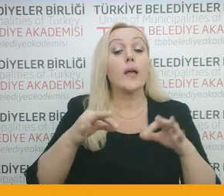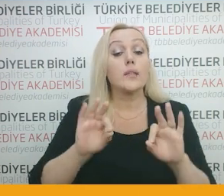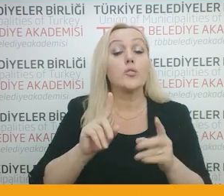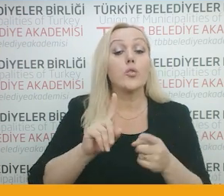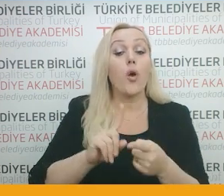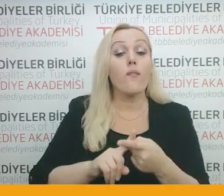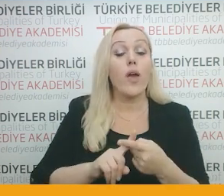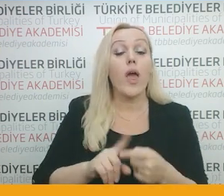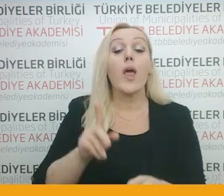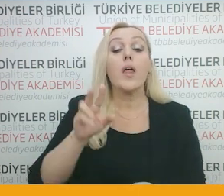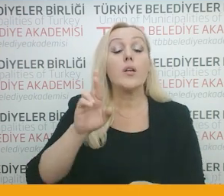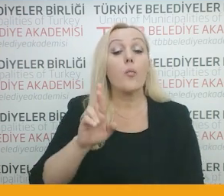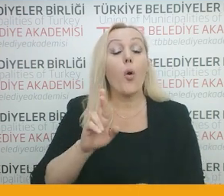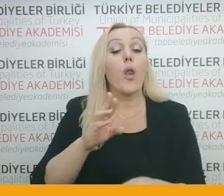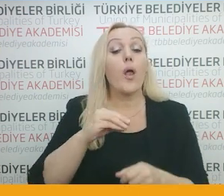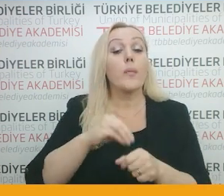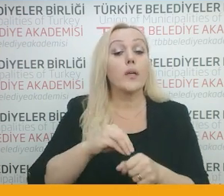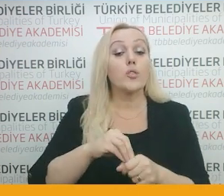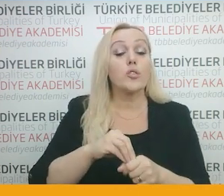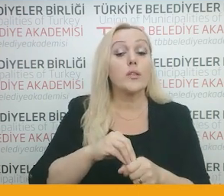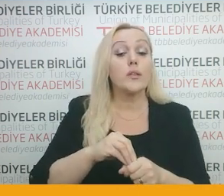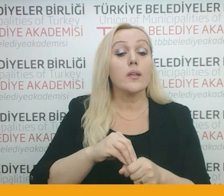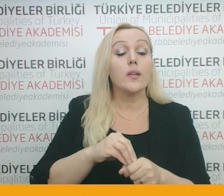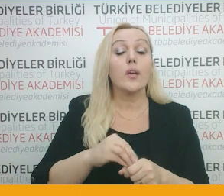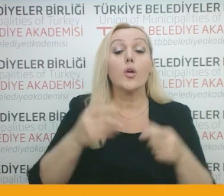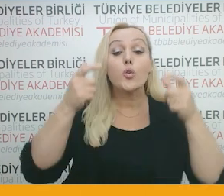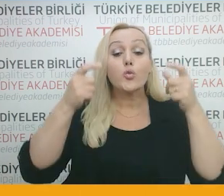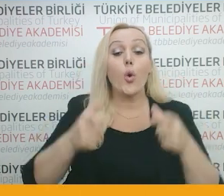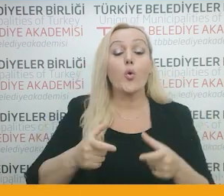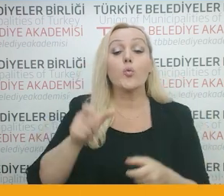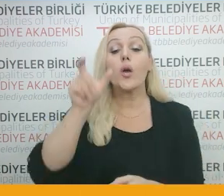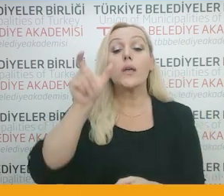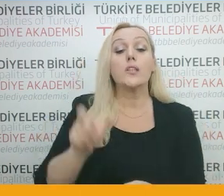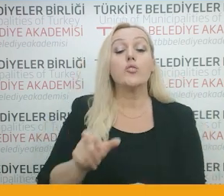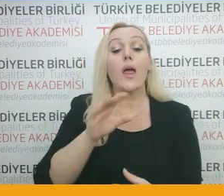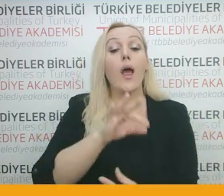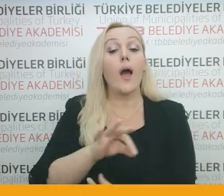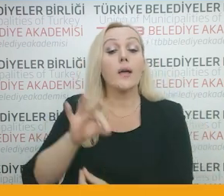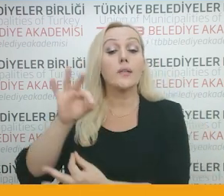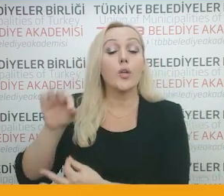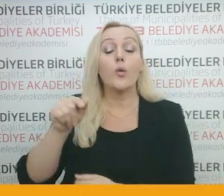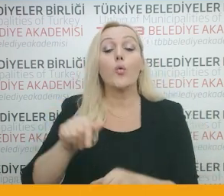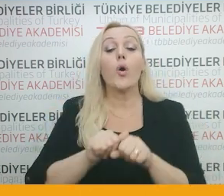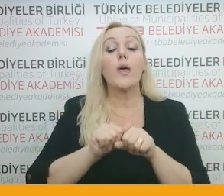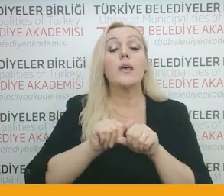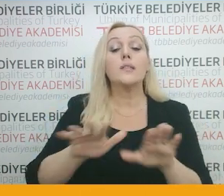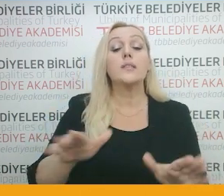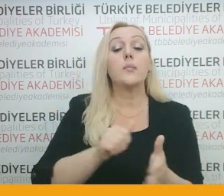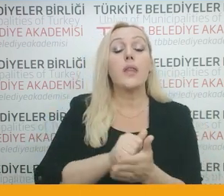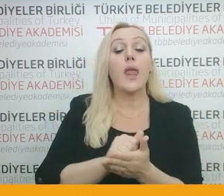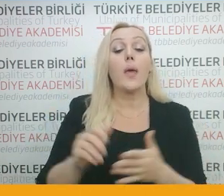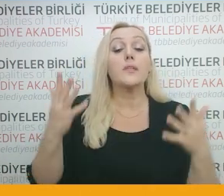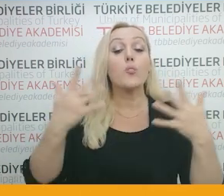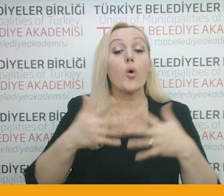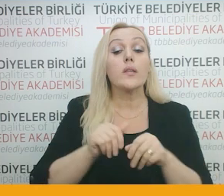ve raporlamak üzere sorumlu olan kişilere aktarıyor. Bu sistemin tamamını biz muhasebe